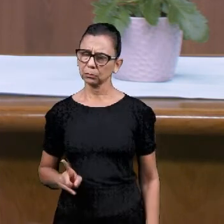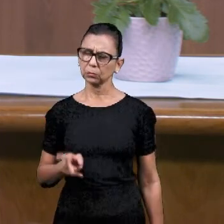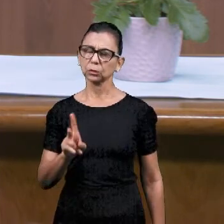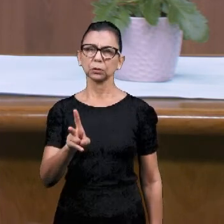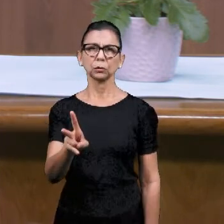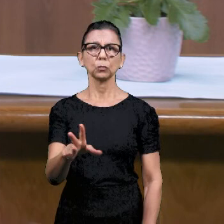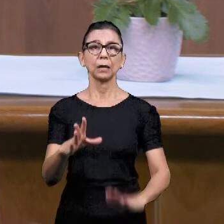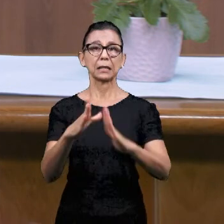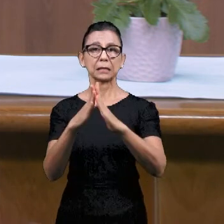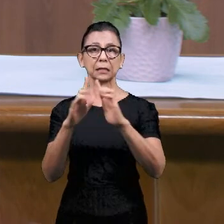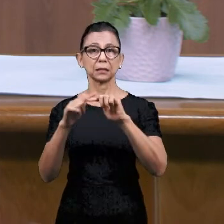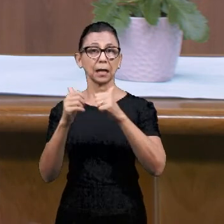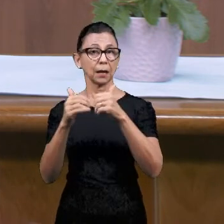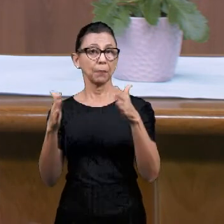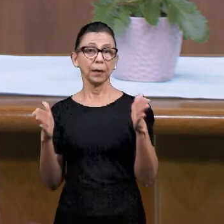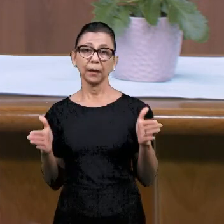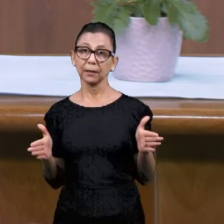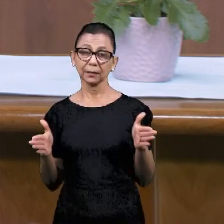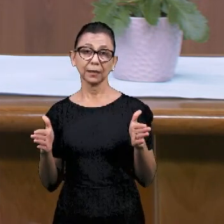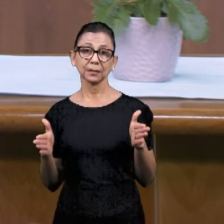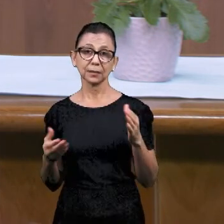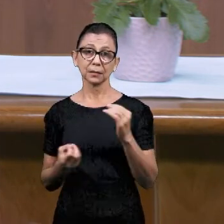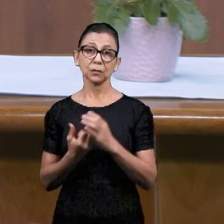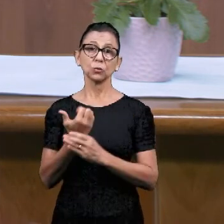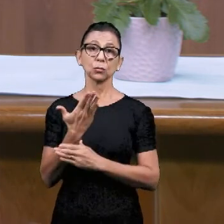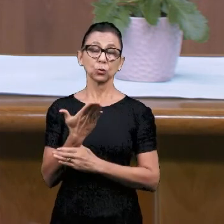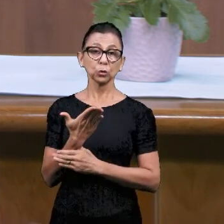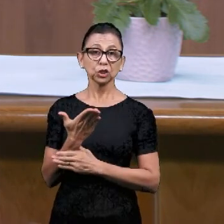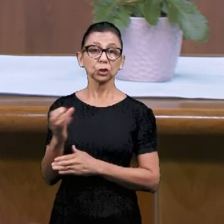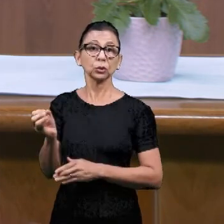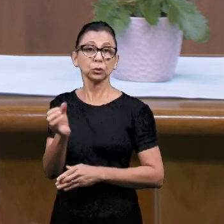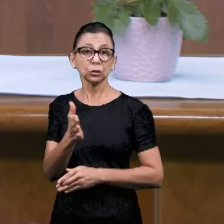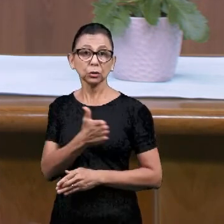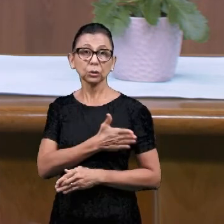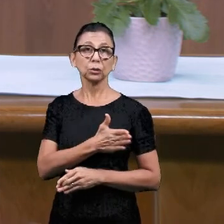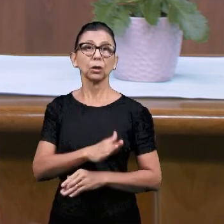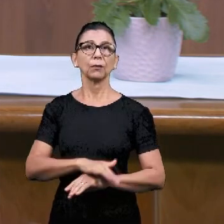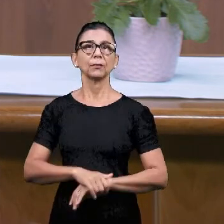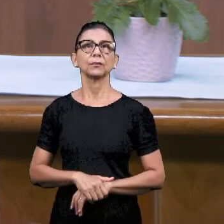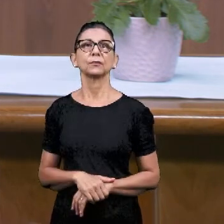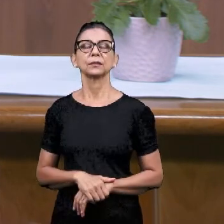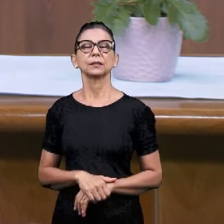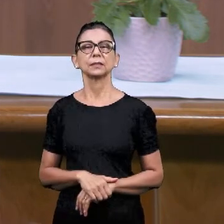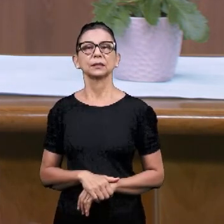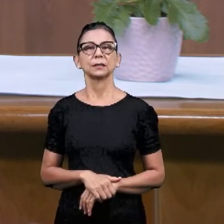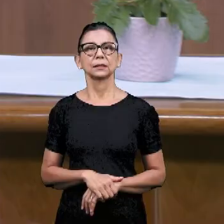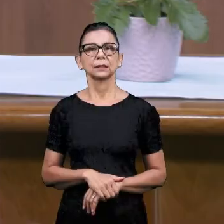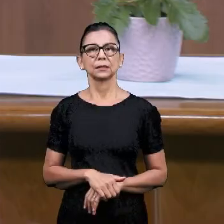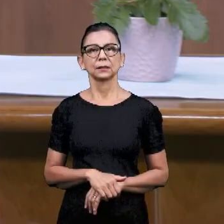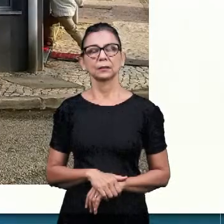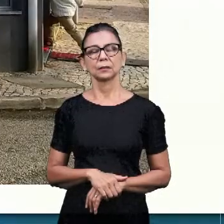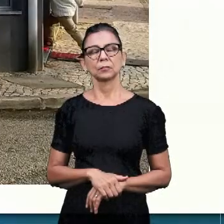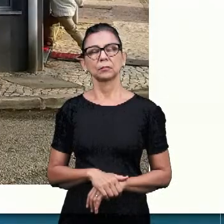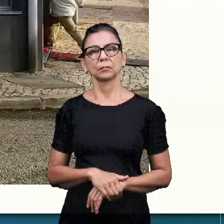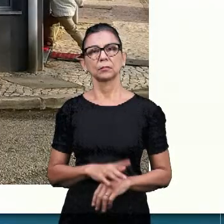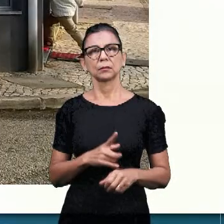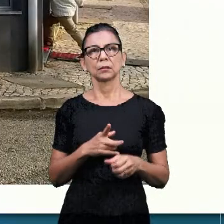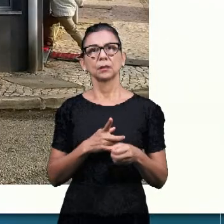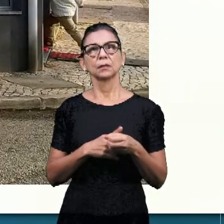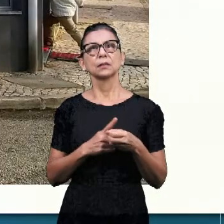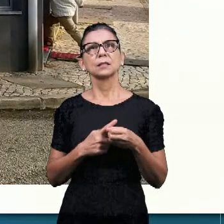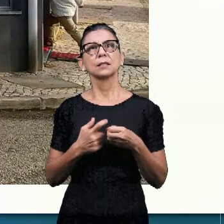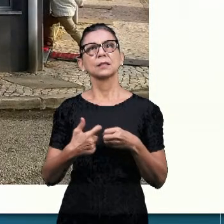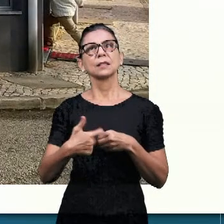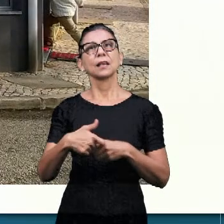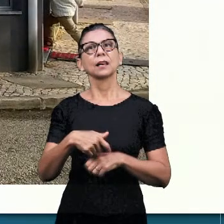églises s'ouvrent. Il y a Portugal, encore une église. C'est l'église dans la ville de Entrocamento. C'est le